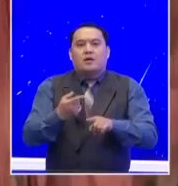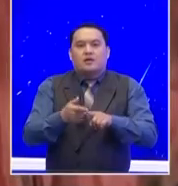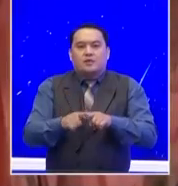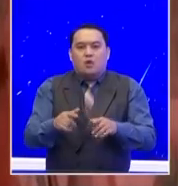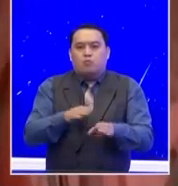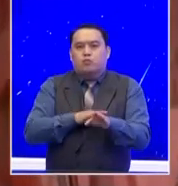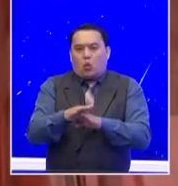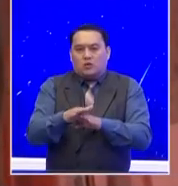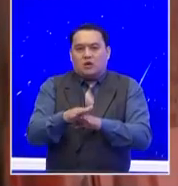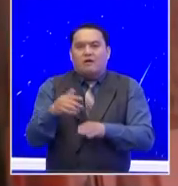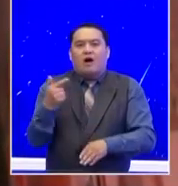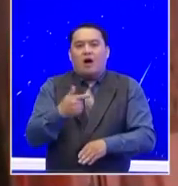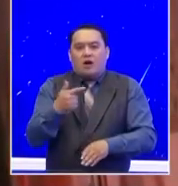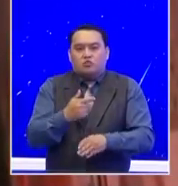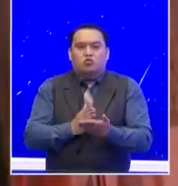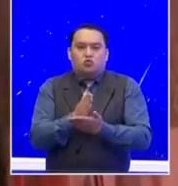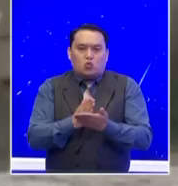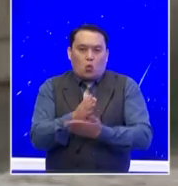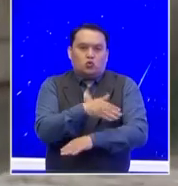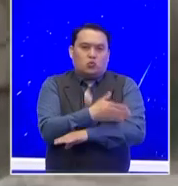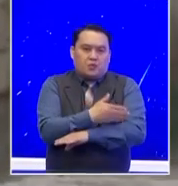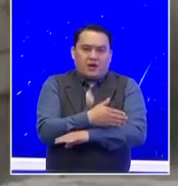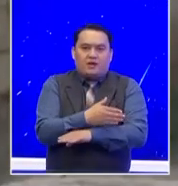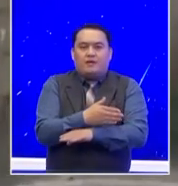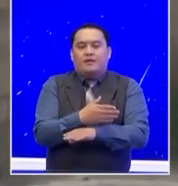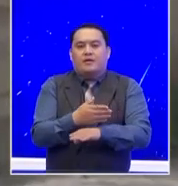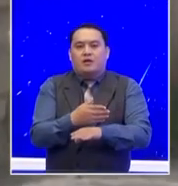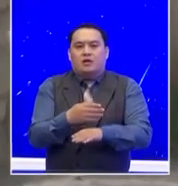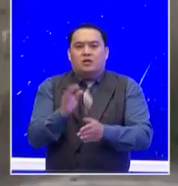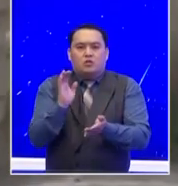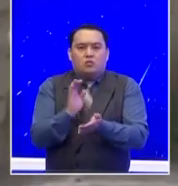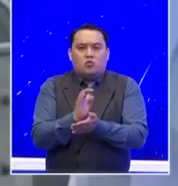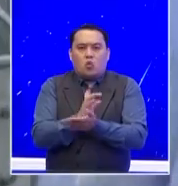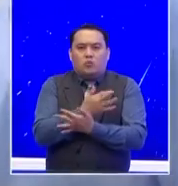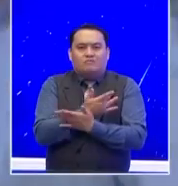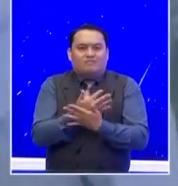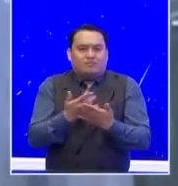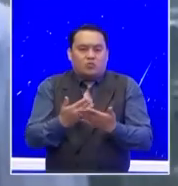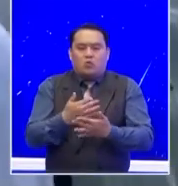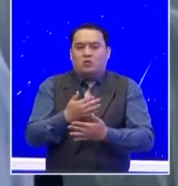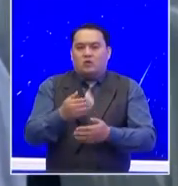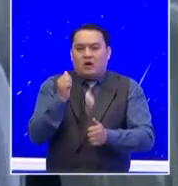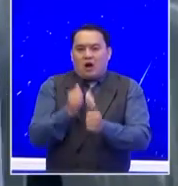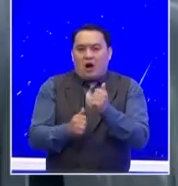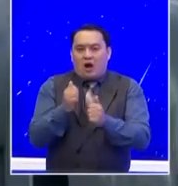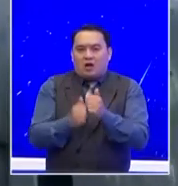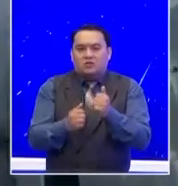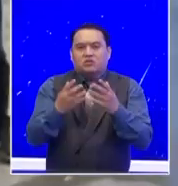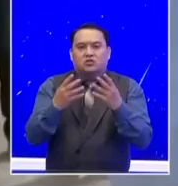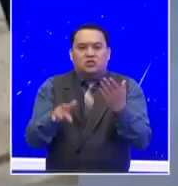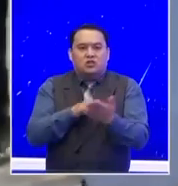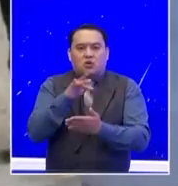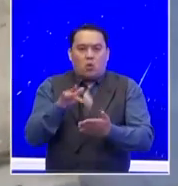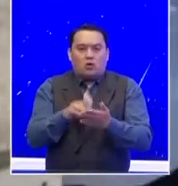их наполнения. По Турау коммунальные службы вышли на передовую. Тонны бытового мусора ежедневно вывозят на городской полигон.